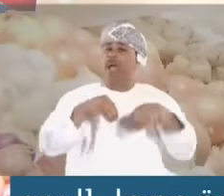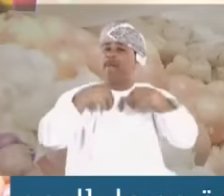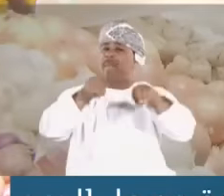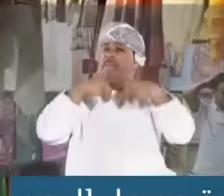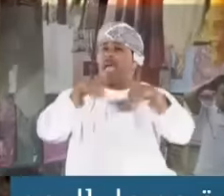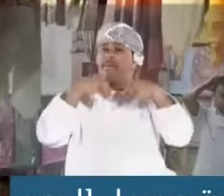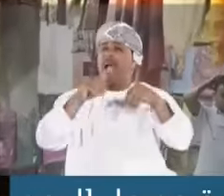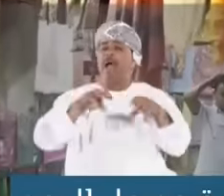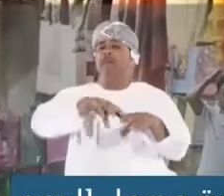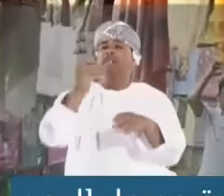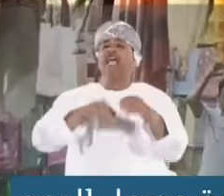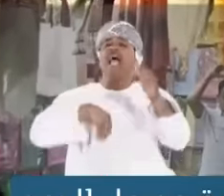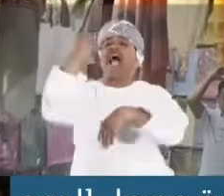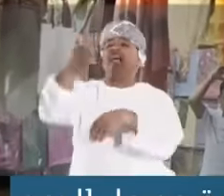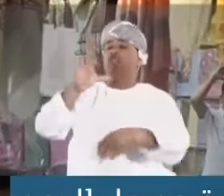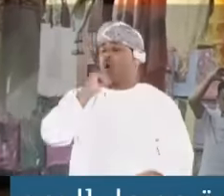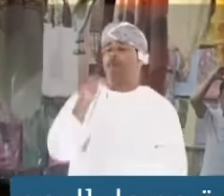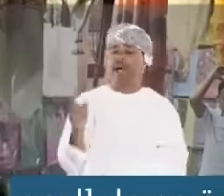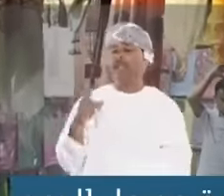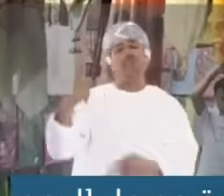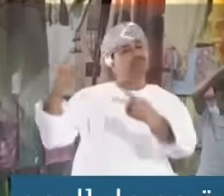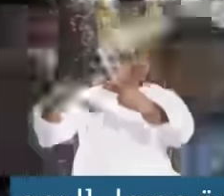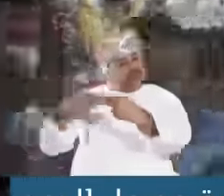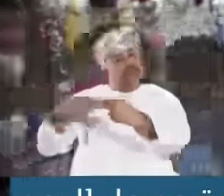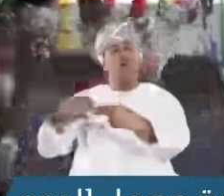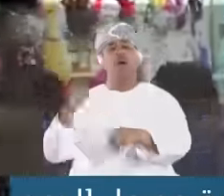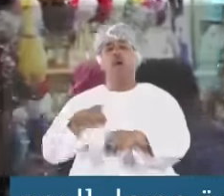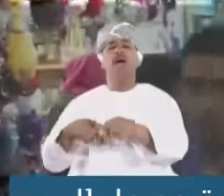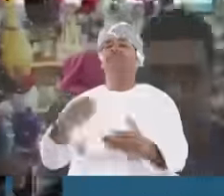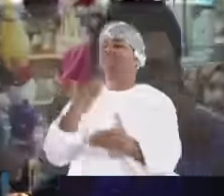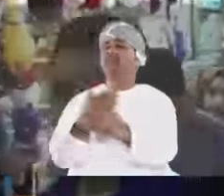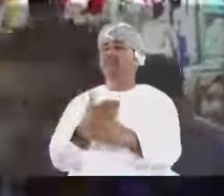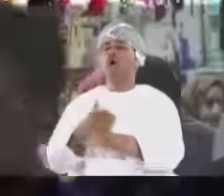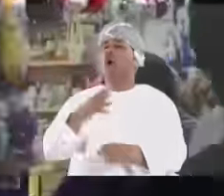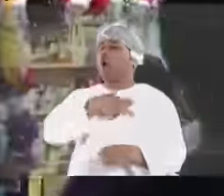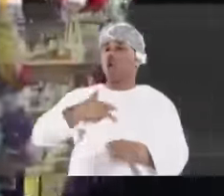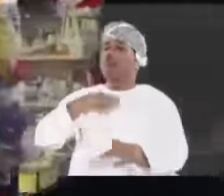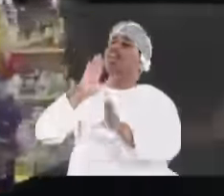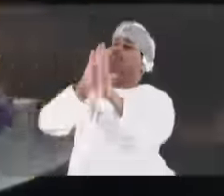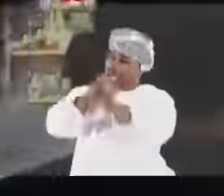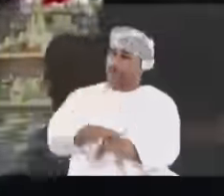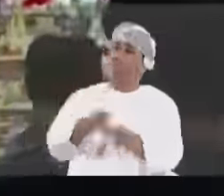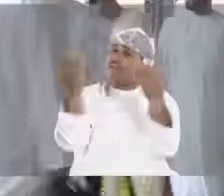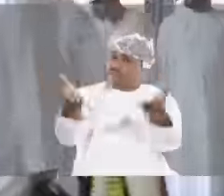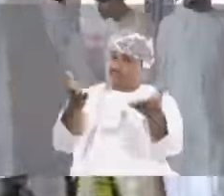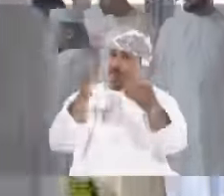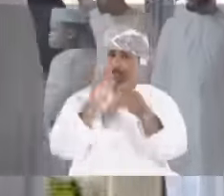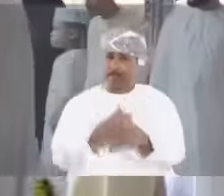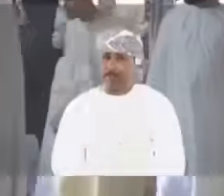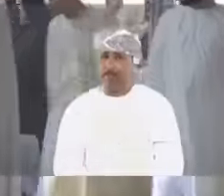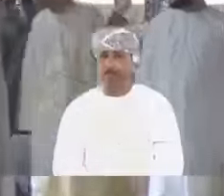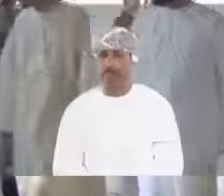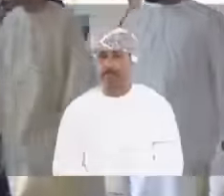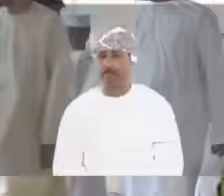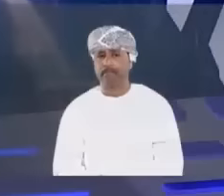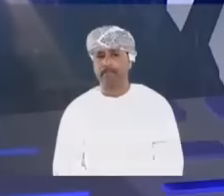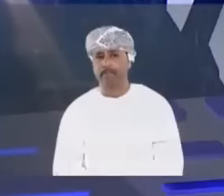هذه المنتجات خارج السلطنة بالأسعار المدعومة من قبل الحكومة.